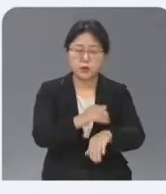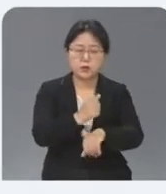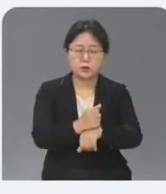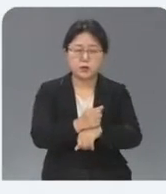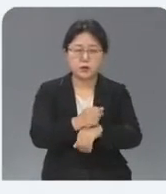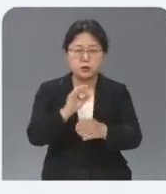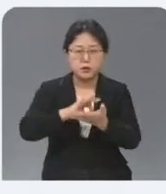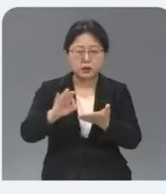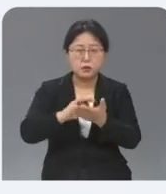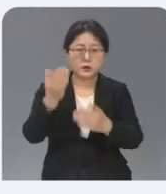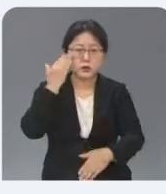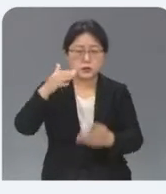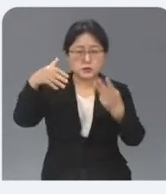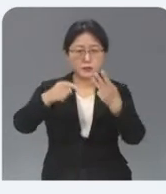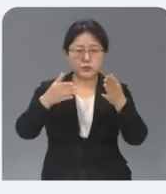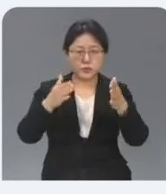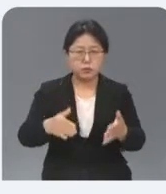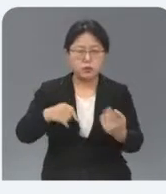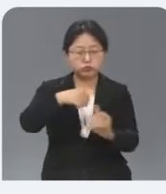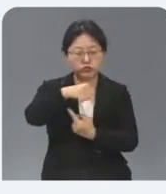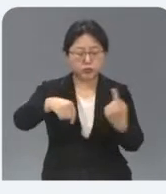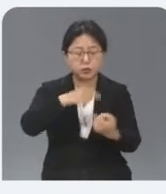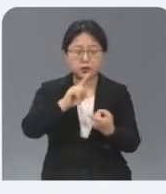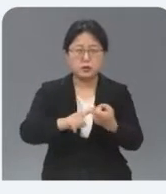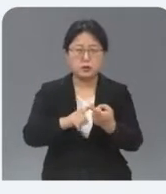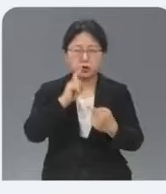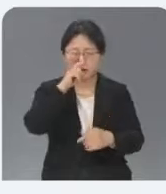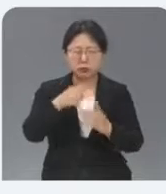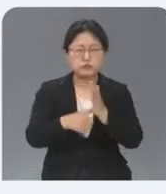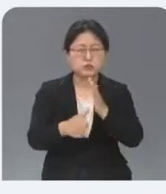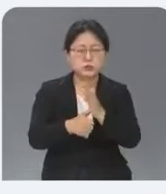것인가 이걸 지금 확인하러 왔어요.